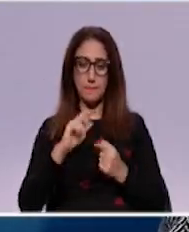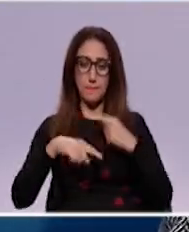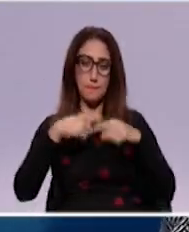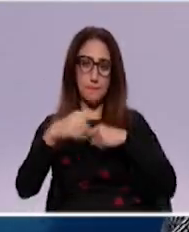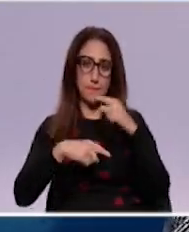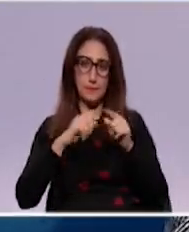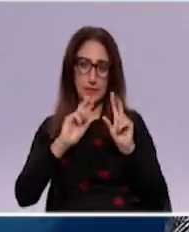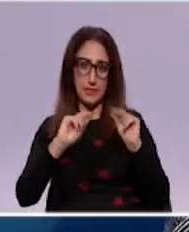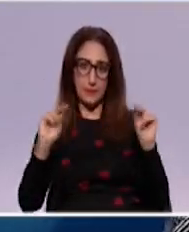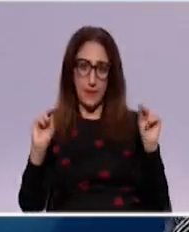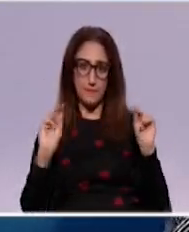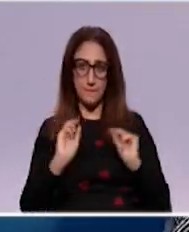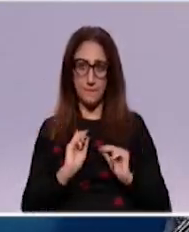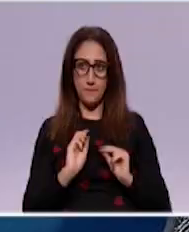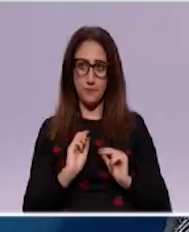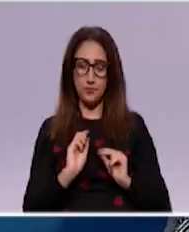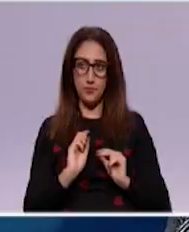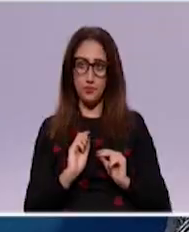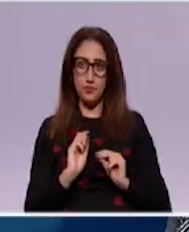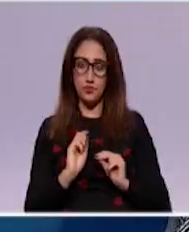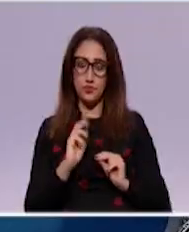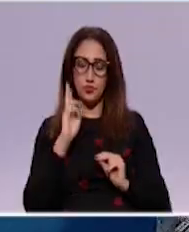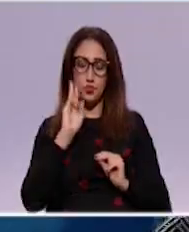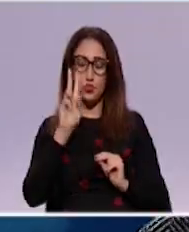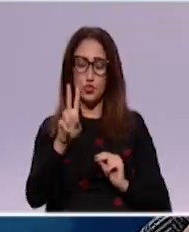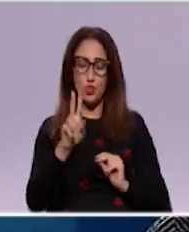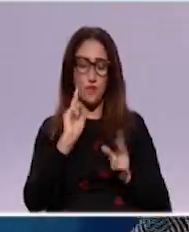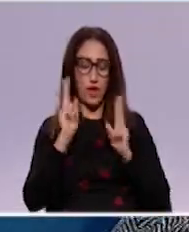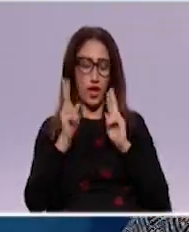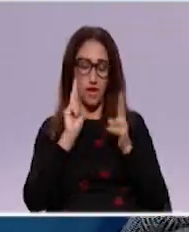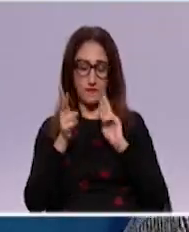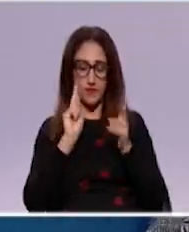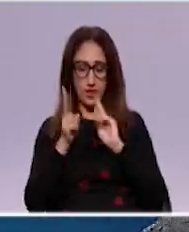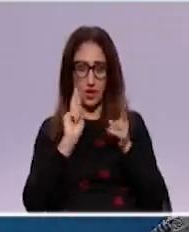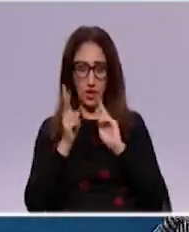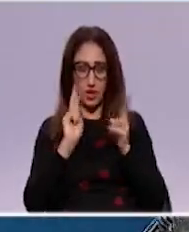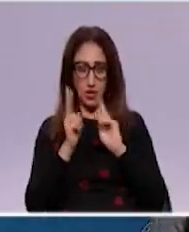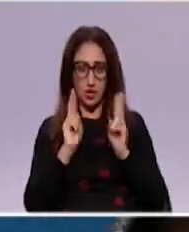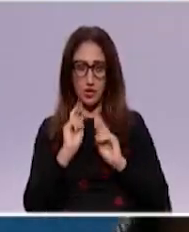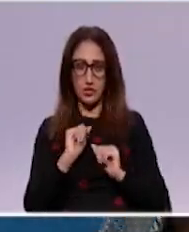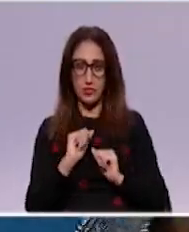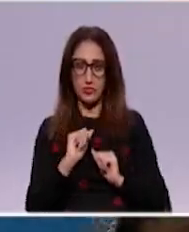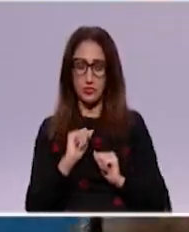اللي بيحصل بقى يعني دلوقتي لما تشوف حضرتك حفلة لواحد رابر